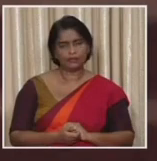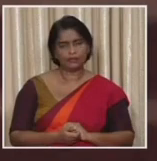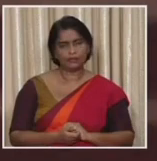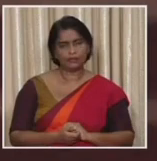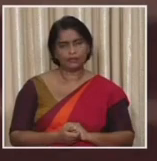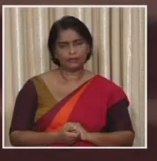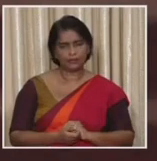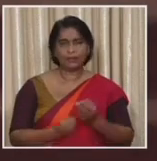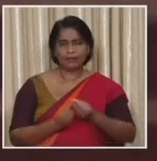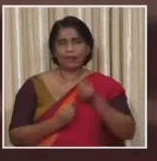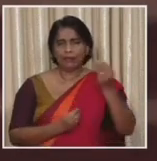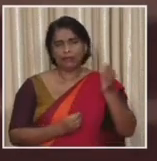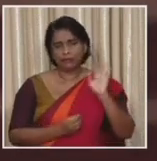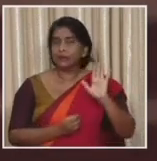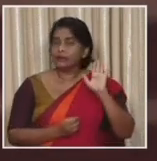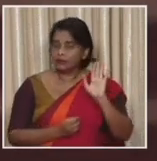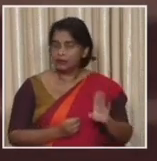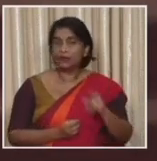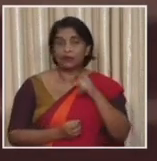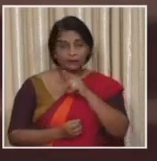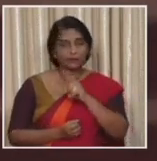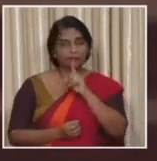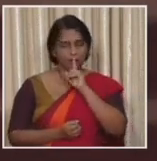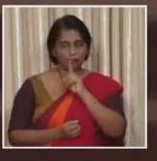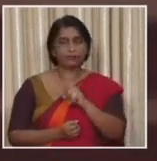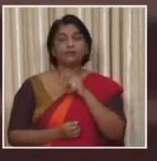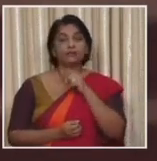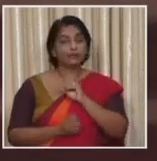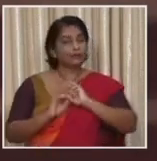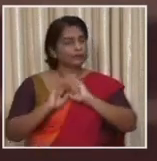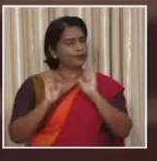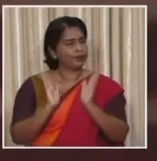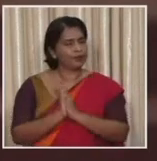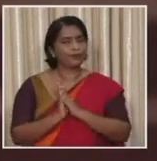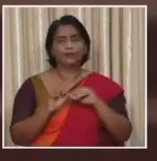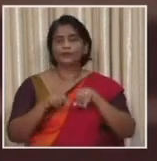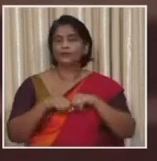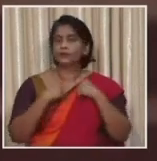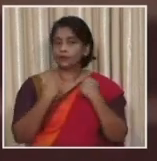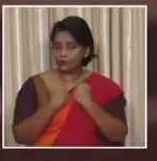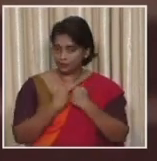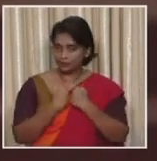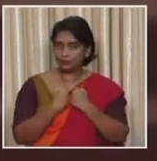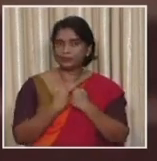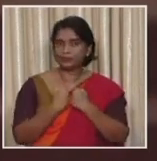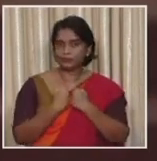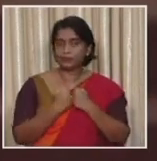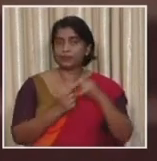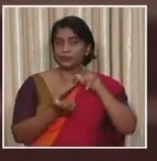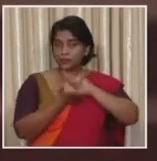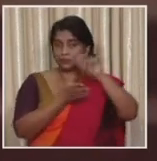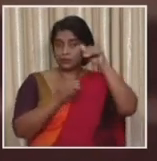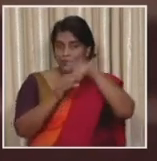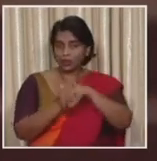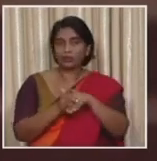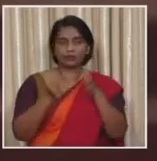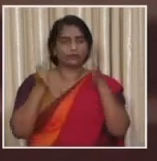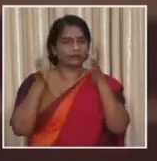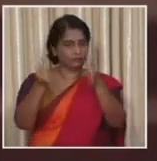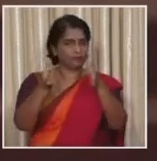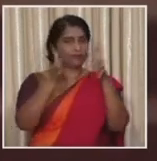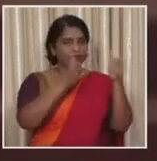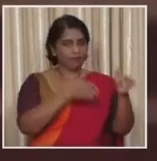ඒක දීලා ඇති. හැබැයි ඔබතුමාව දැනුවත් කරන්න ඔය හැම සංගමයකටම ගුවන් තොටුපළ ඇතුලේ කවුන්ටර් එකක්